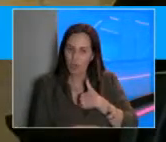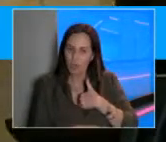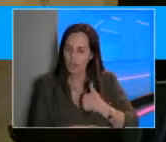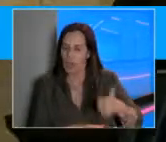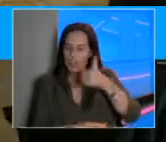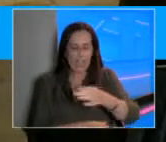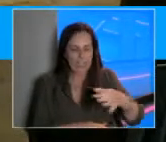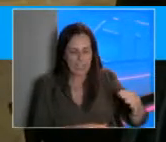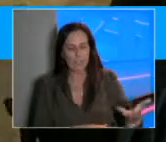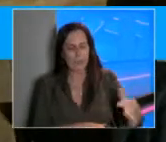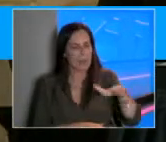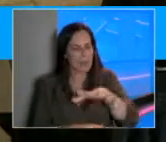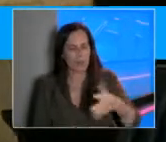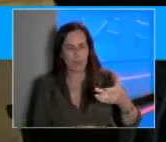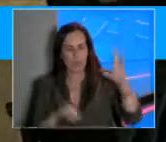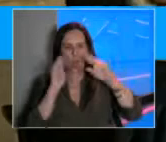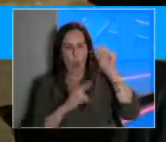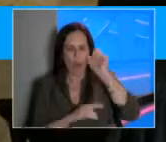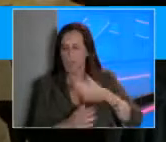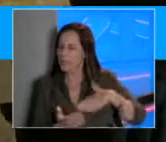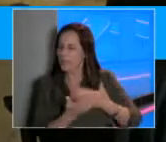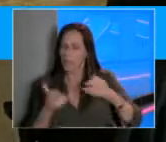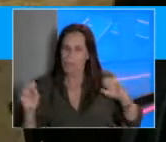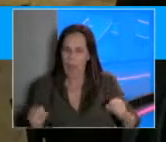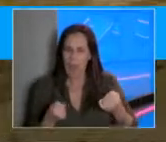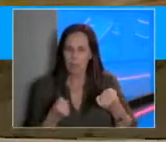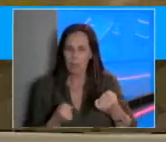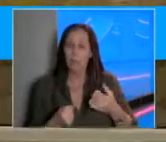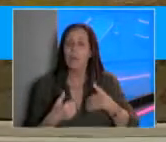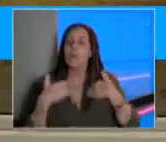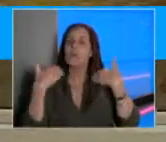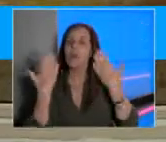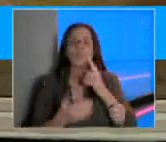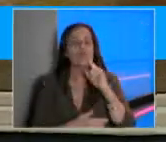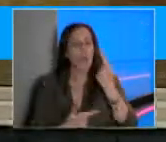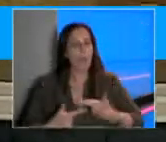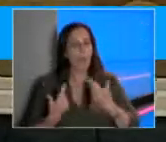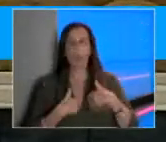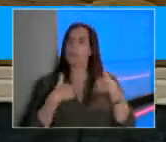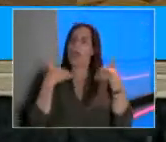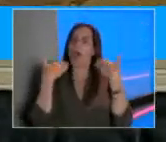ראשי מטות, אזוריים ומקומיים, מתנדבים ופעילים, הענקנו שנה מהחיים